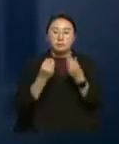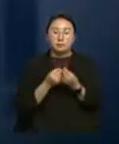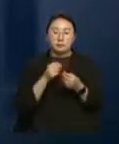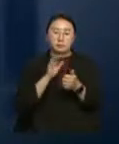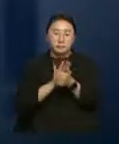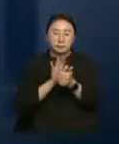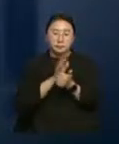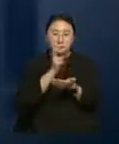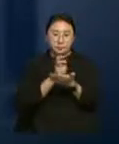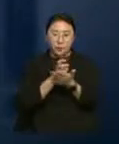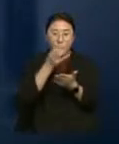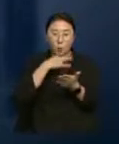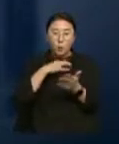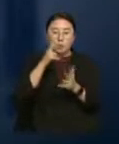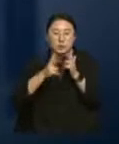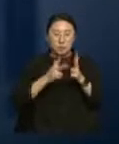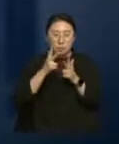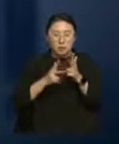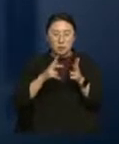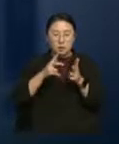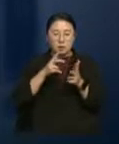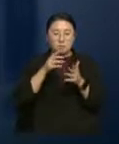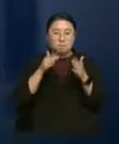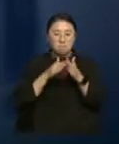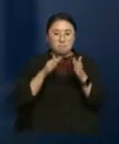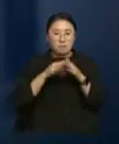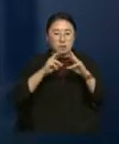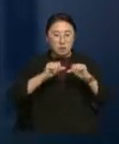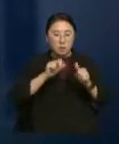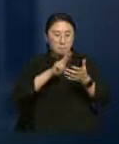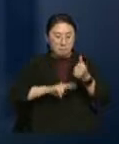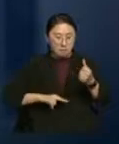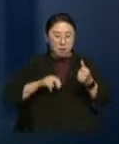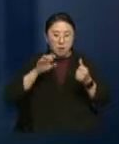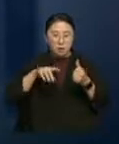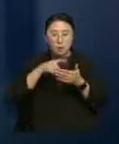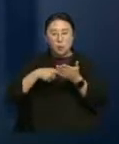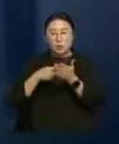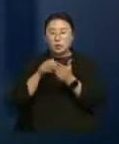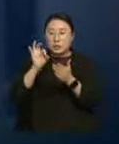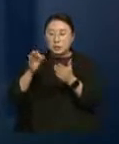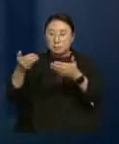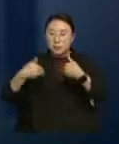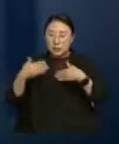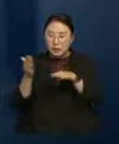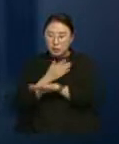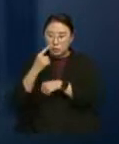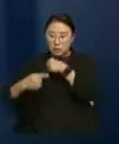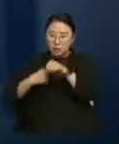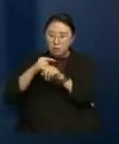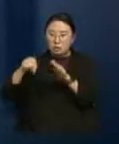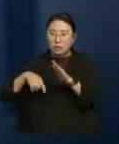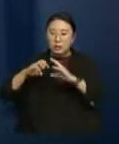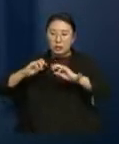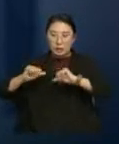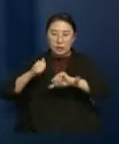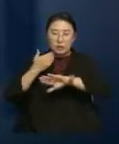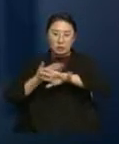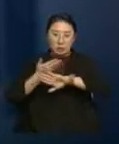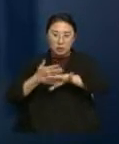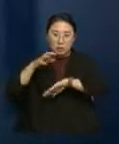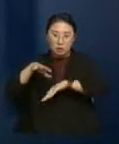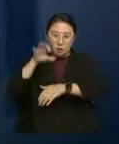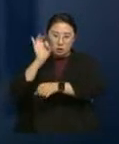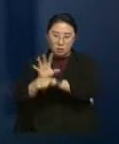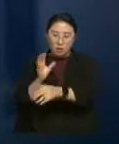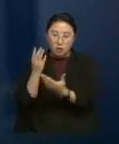제한법에 따르면 공익사업을 위해 부동산이 수용된 토지주가 보상금을 받은 날로부터 1년 이내에 대체 부동산을